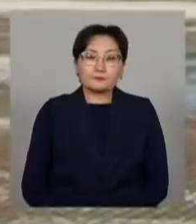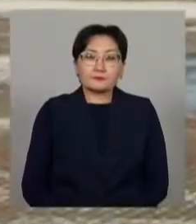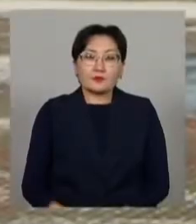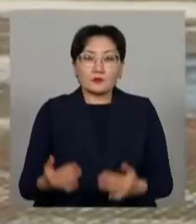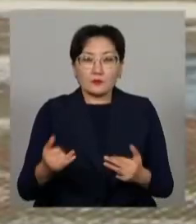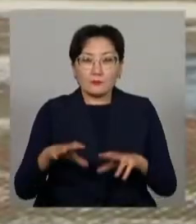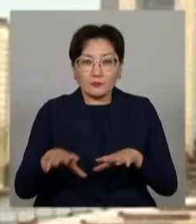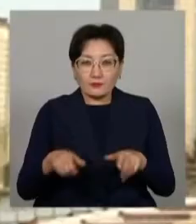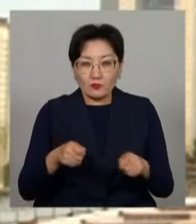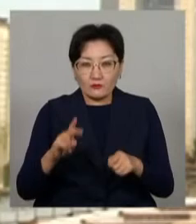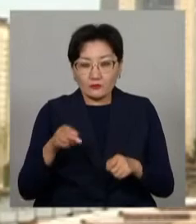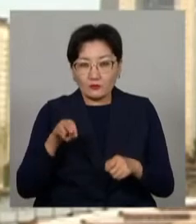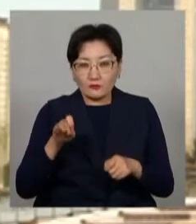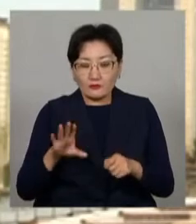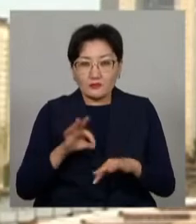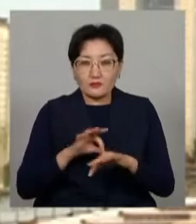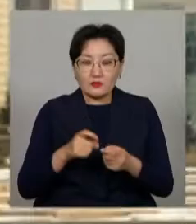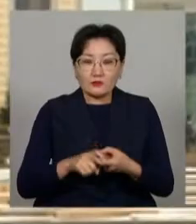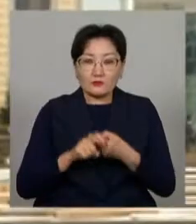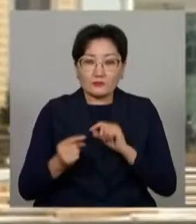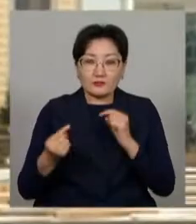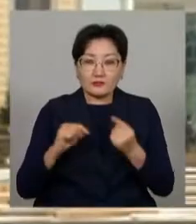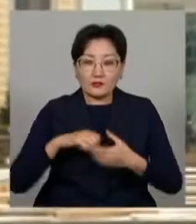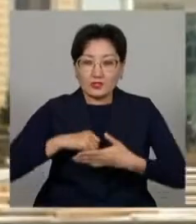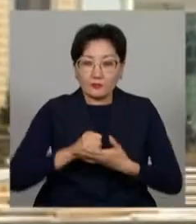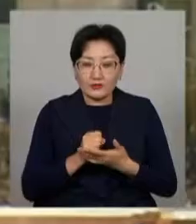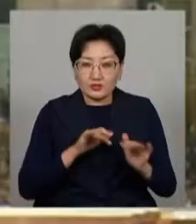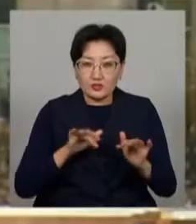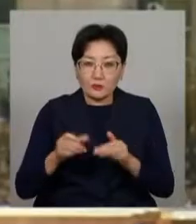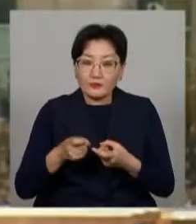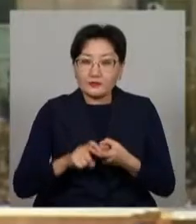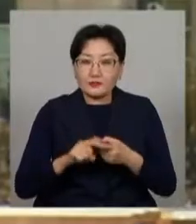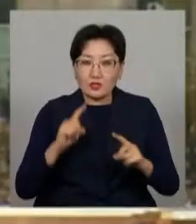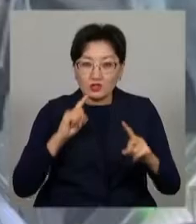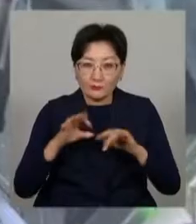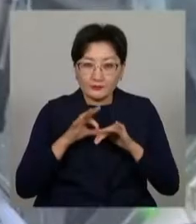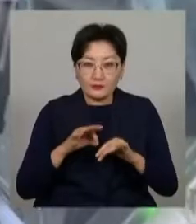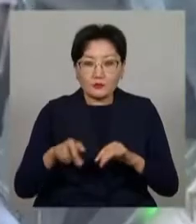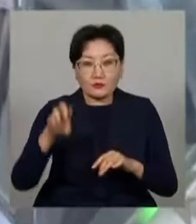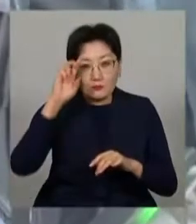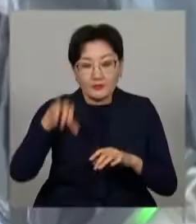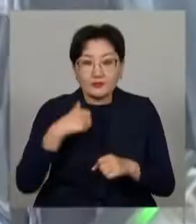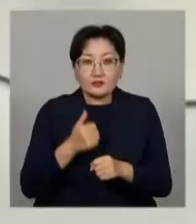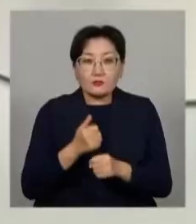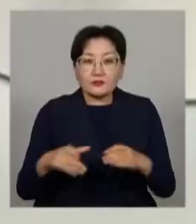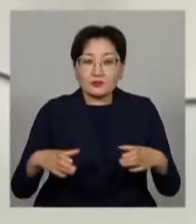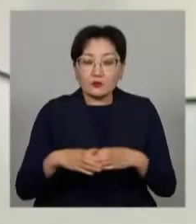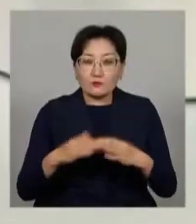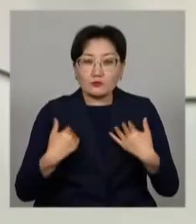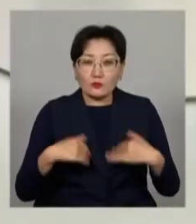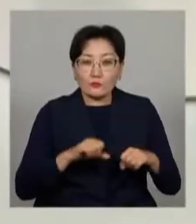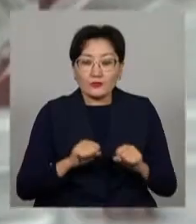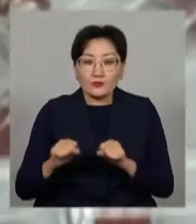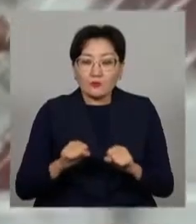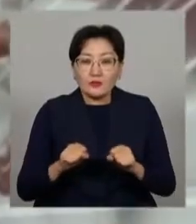Бүгін президент Қасым Жомарт Тоқаев коронавирус індетіне қарсы қабылданып жатқан шаралар жөнінде жиын өткізді. Мемлекет басшысы ұжымдық иммунитет